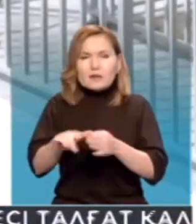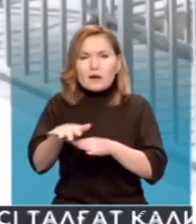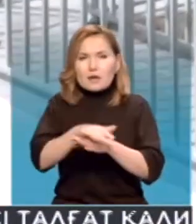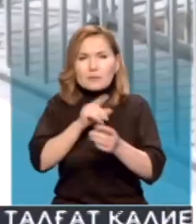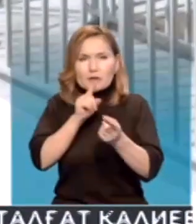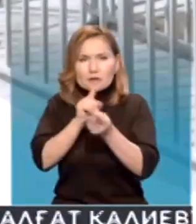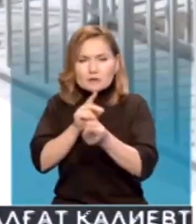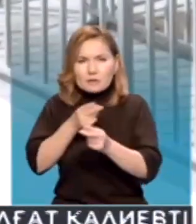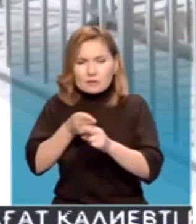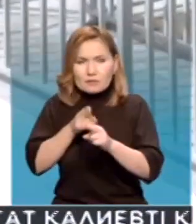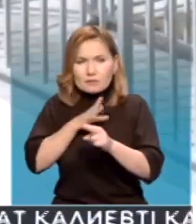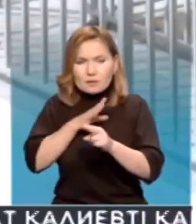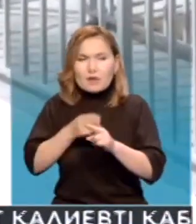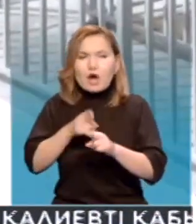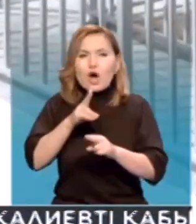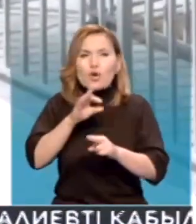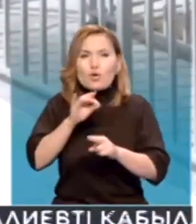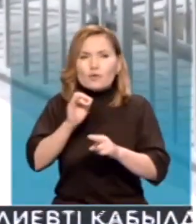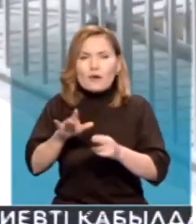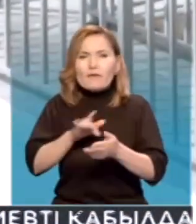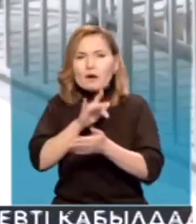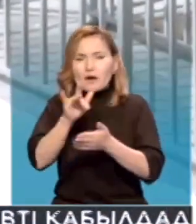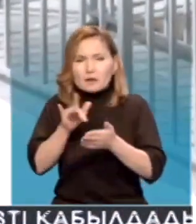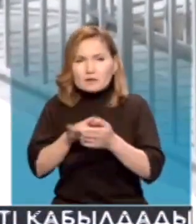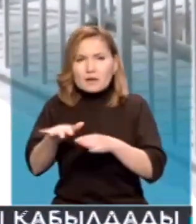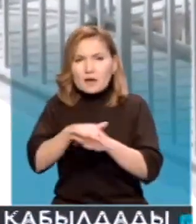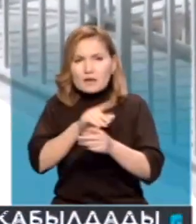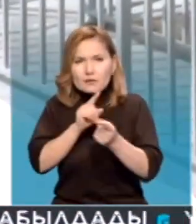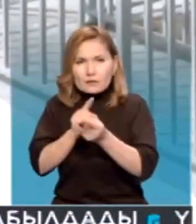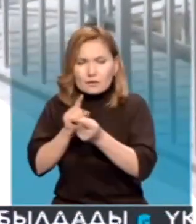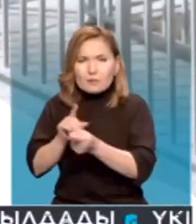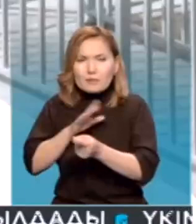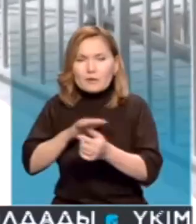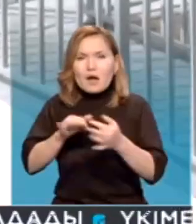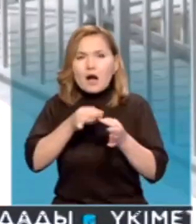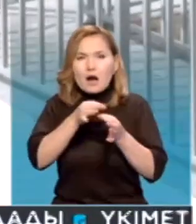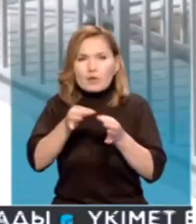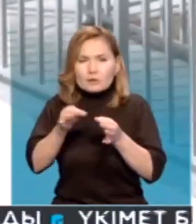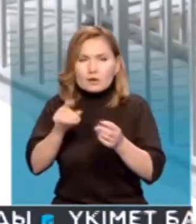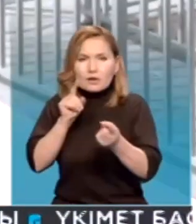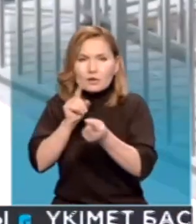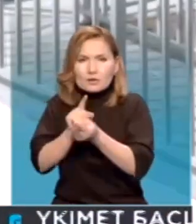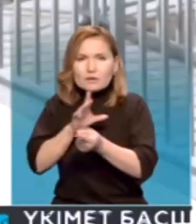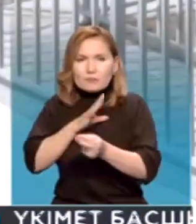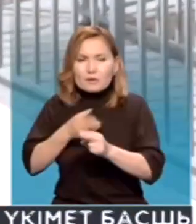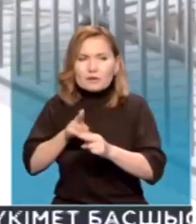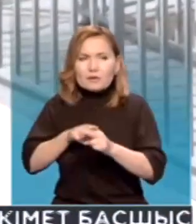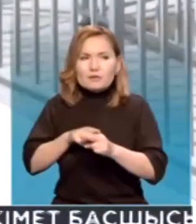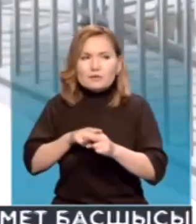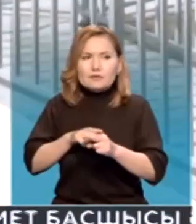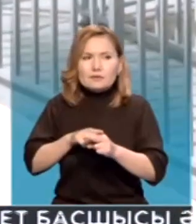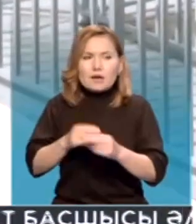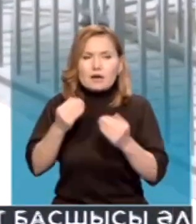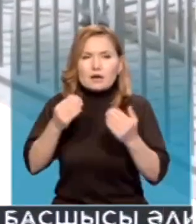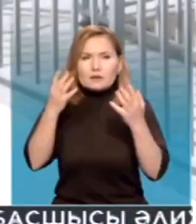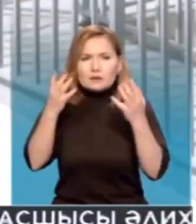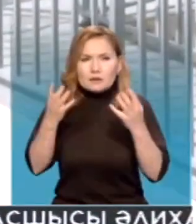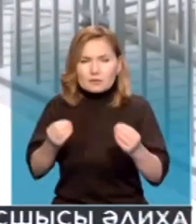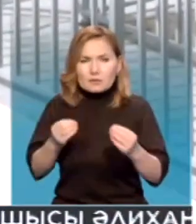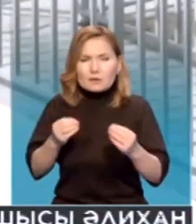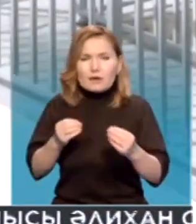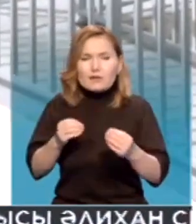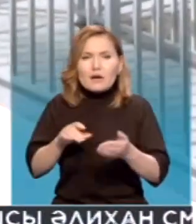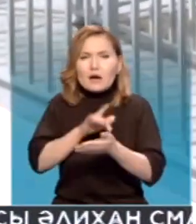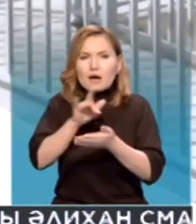шықтық. Қонаев қаласында болдық, Қонаев қаласының қасындағы жерде болып, өндірушілермен кездестік. Қазір мен